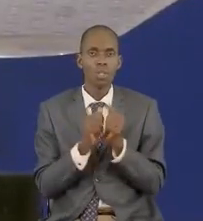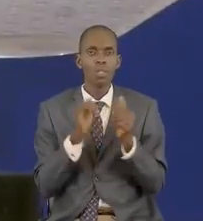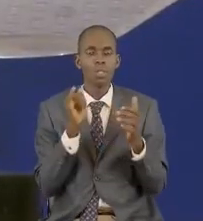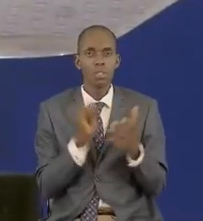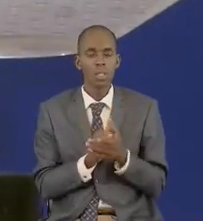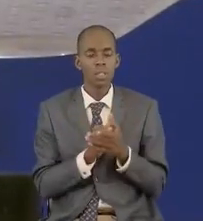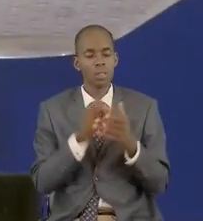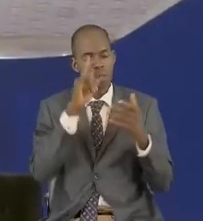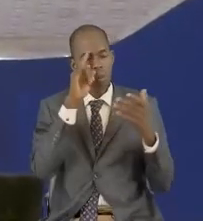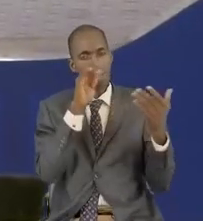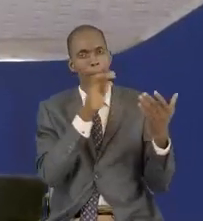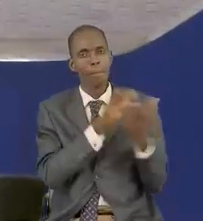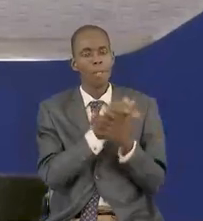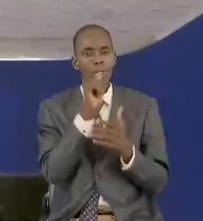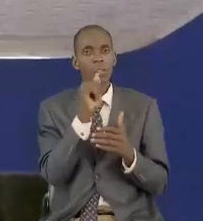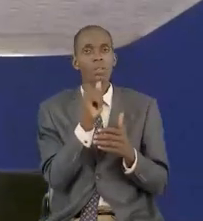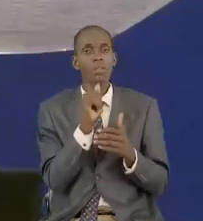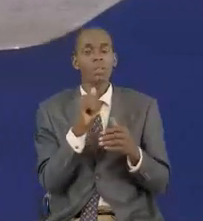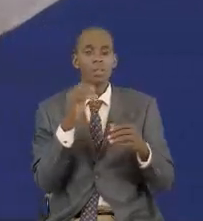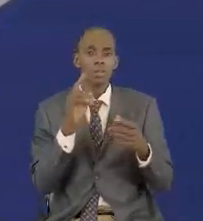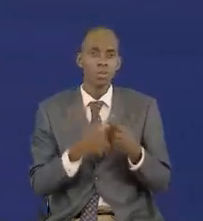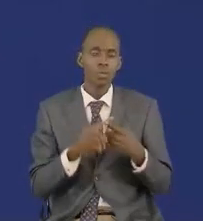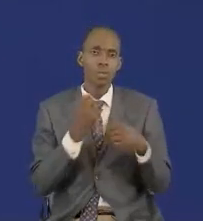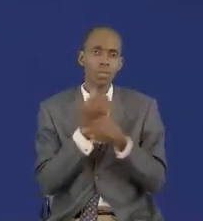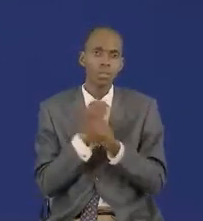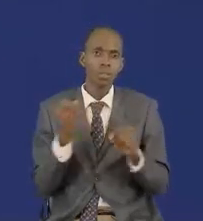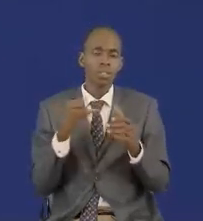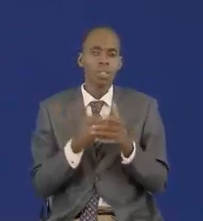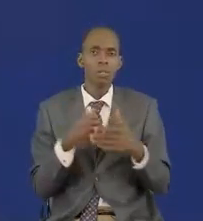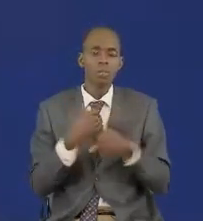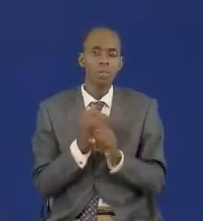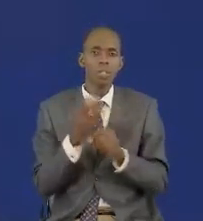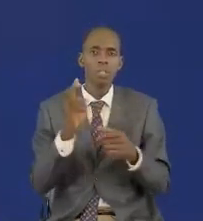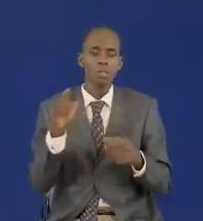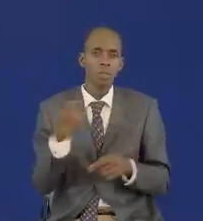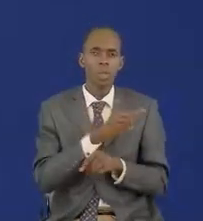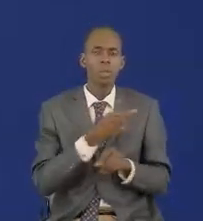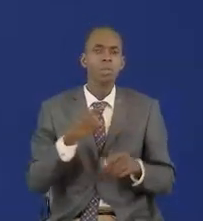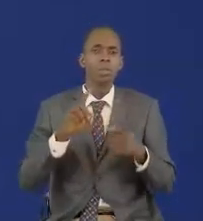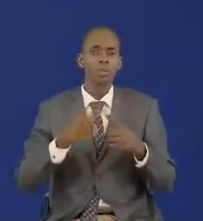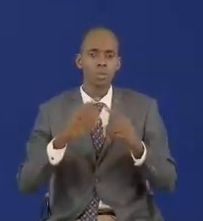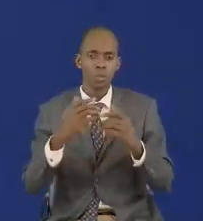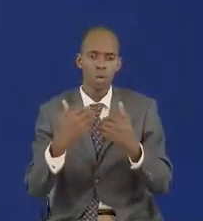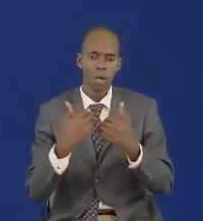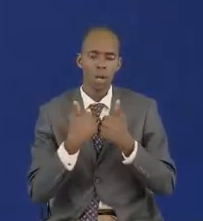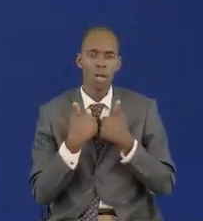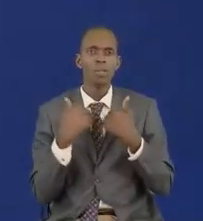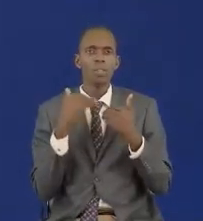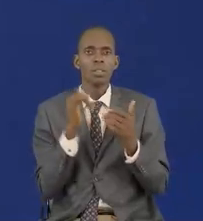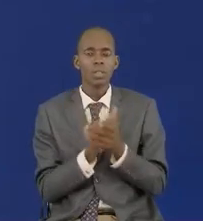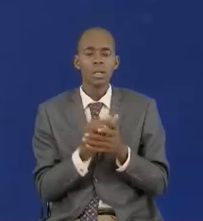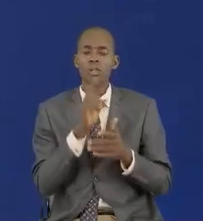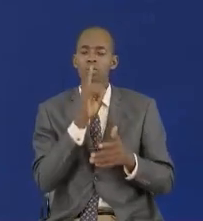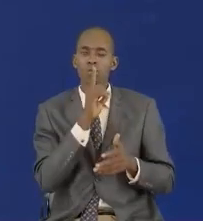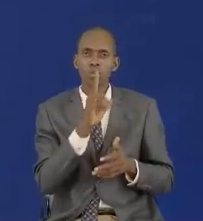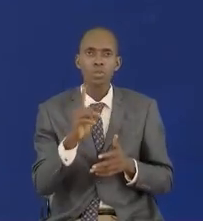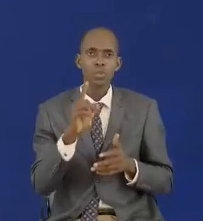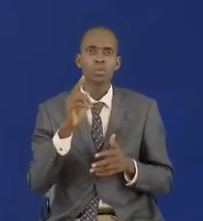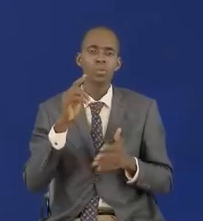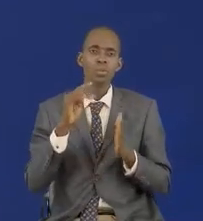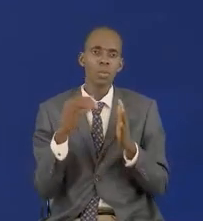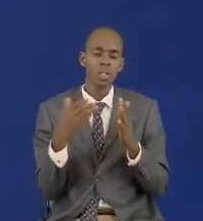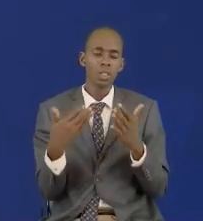viennent avec conviction et pris pour le salut cela pousse les gens à posséder le salut réel du Nouveau